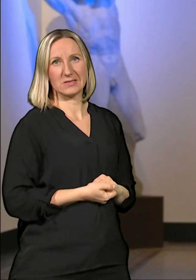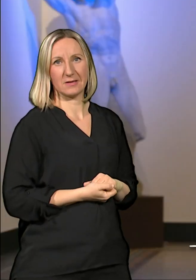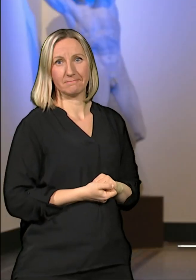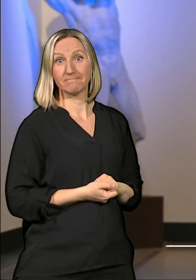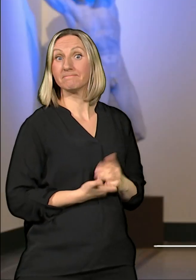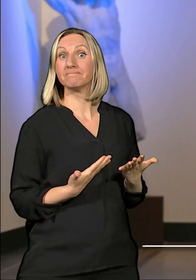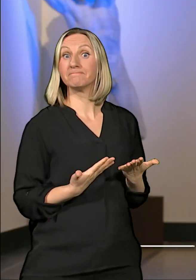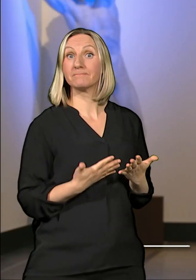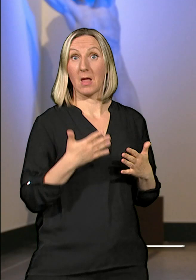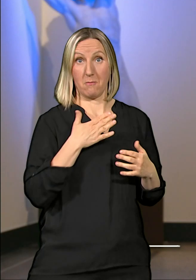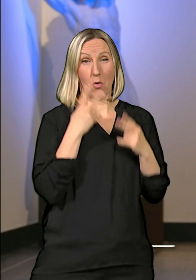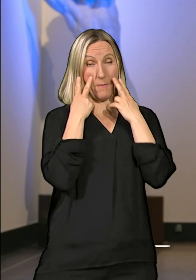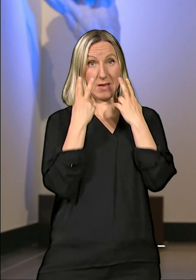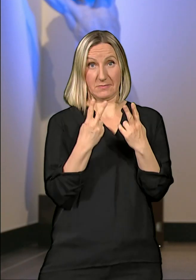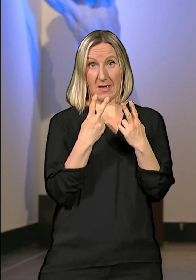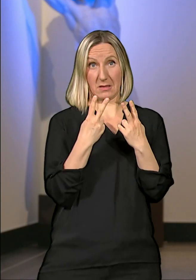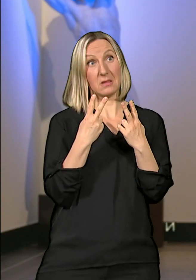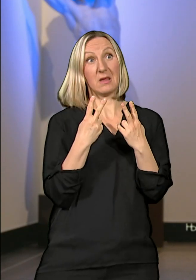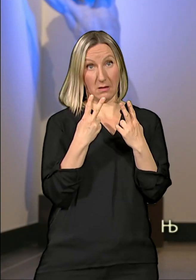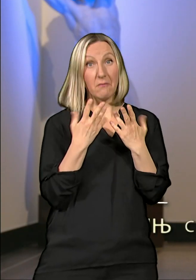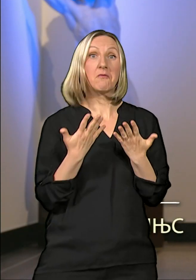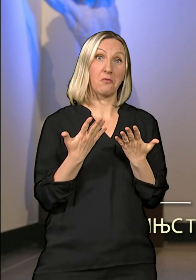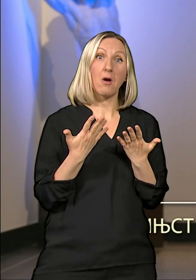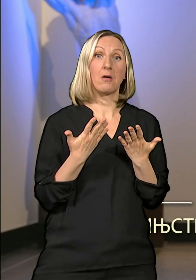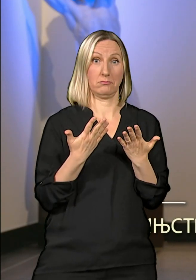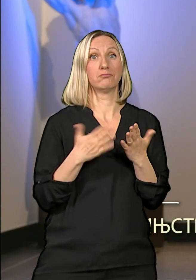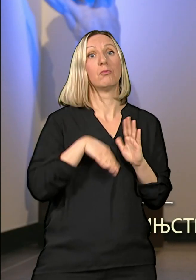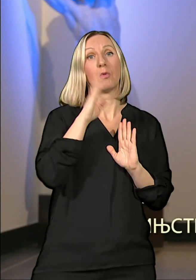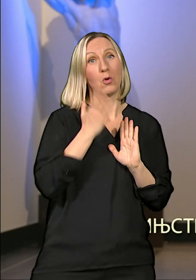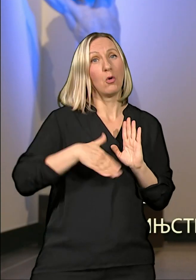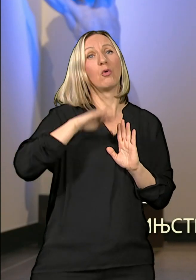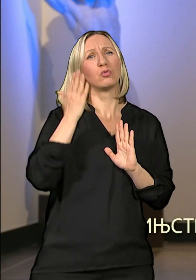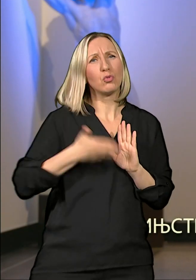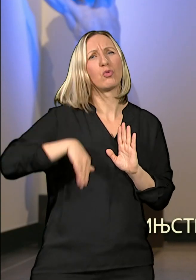Sad iz ove perspektive ja vidim da to je bilo turbulentno. S jedne strane,